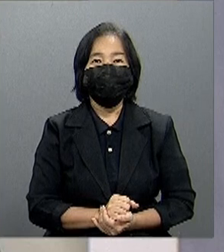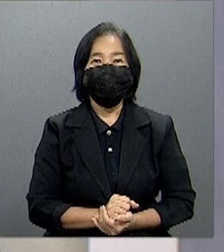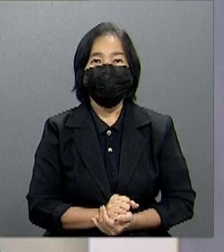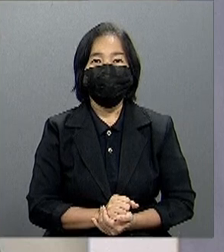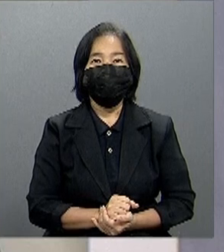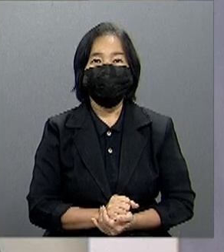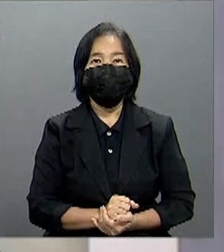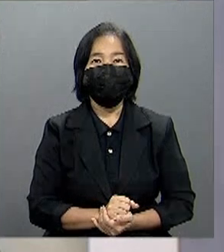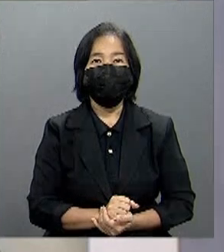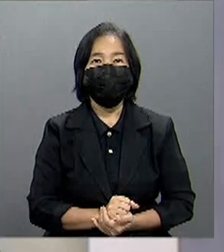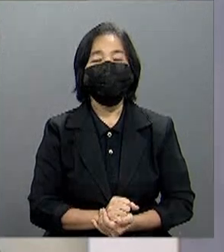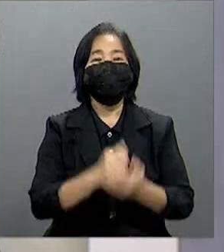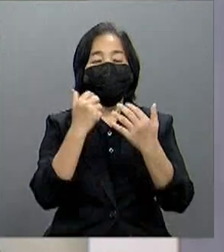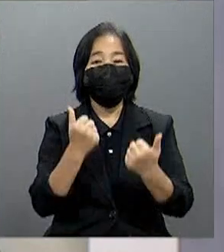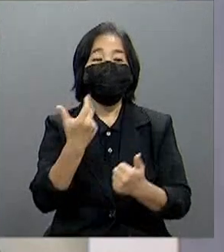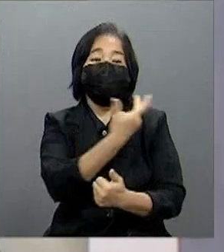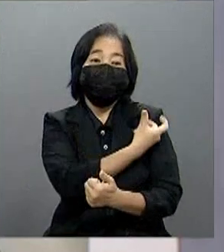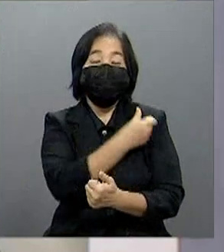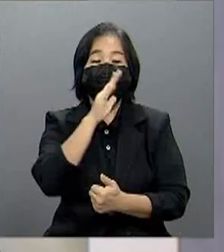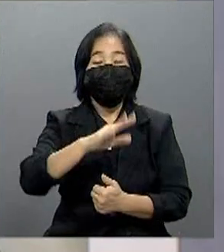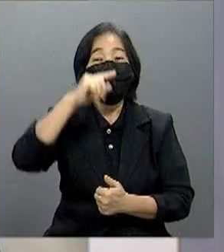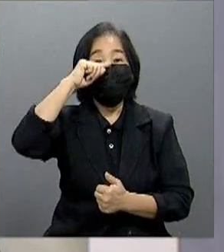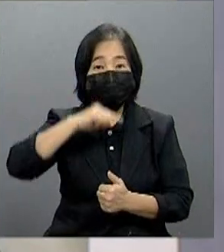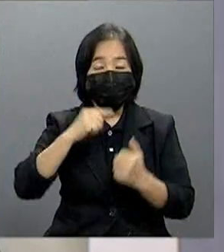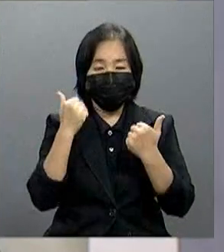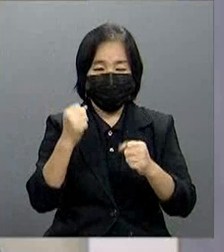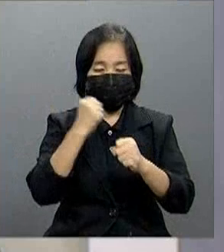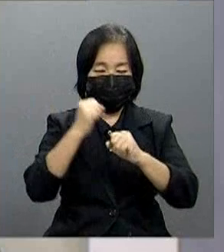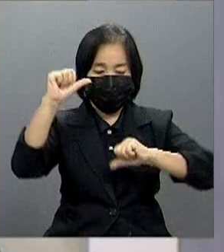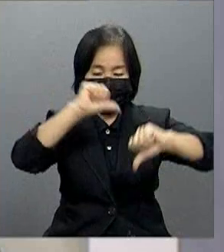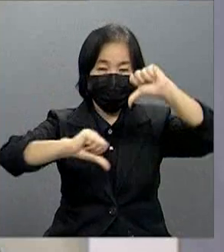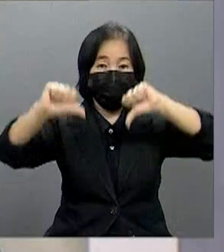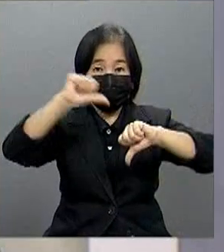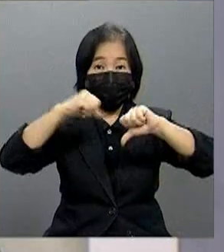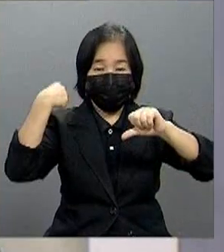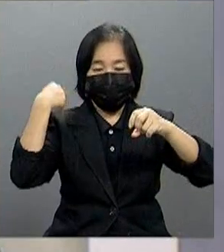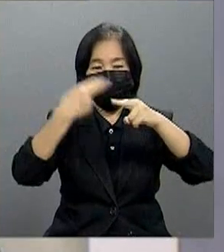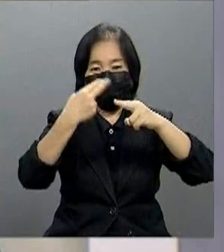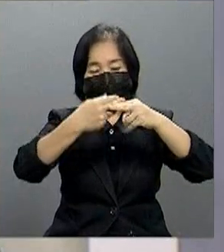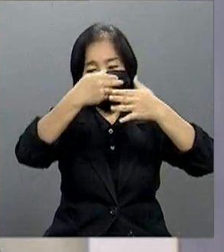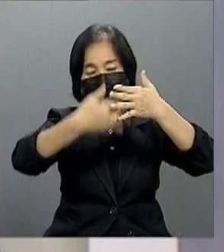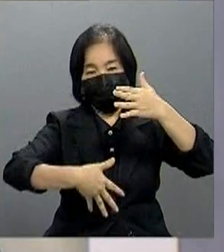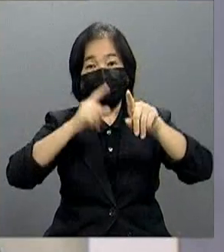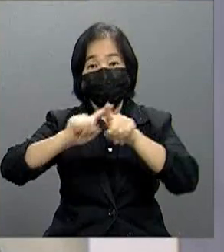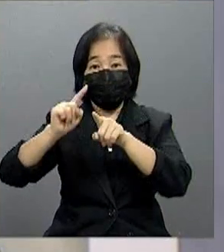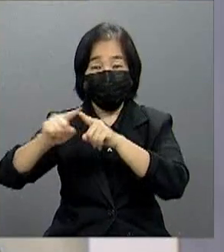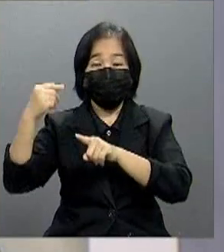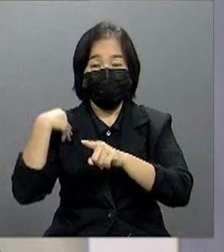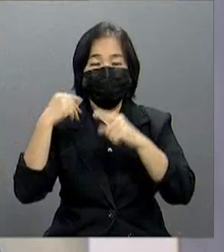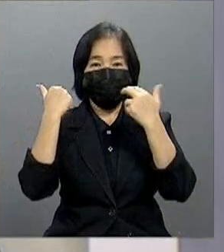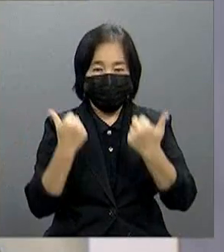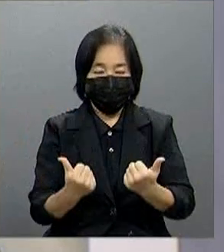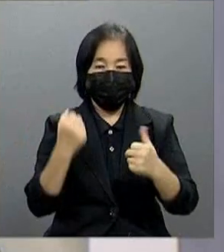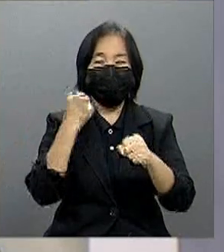วัคซีนที่คนไทยกำลังพัฒนาอยู่ตอนนี้มีหลายตัวนะครับคุณผู้ชมหนึ่งในนั้นก็คือวัคซีนที่มีการทำมาจากใบย